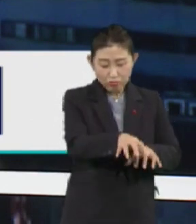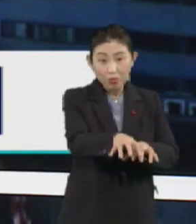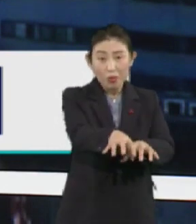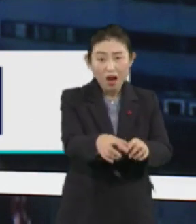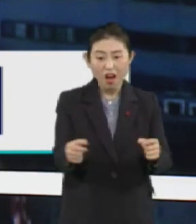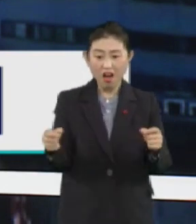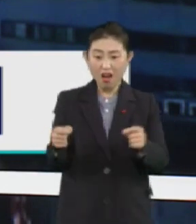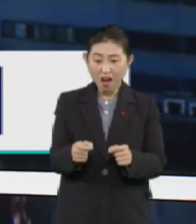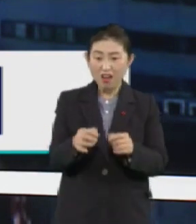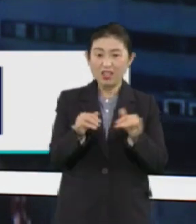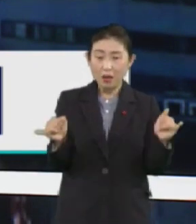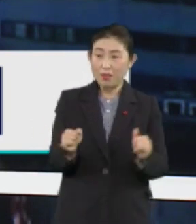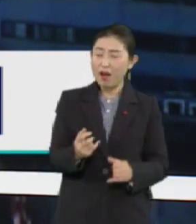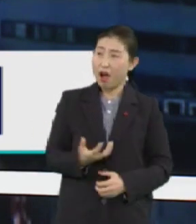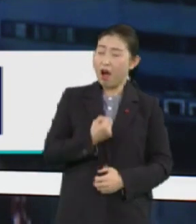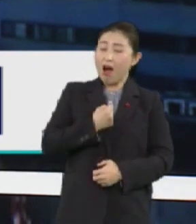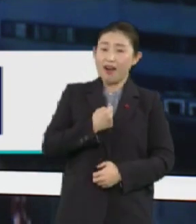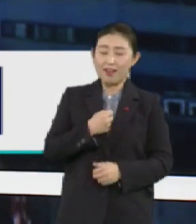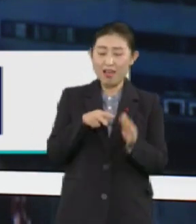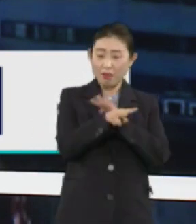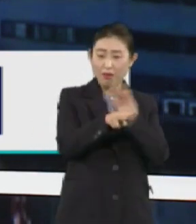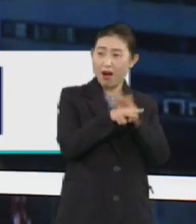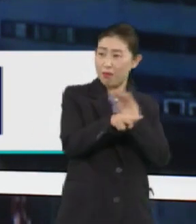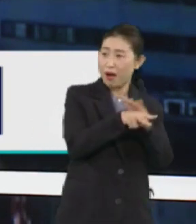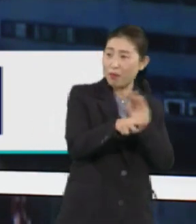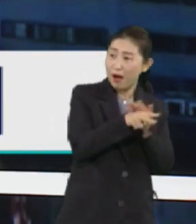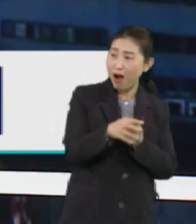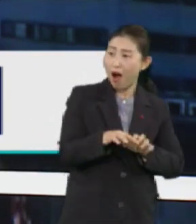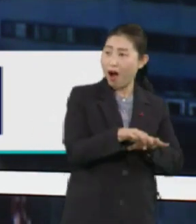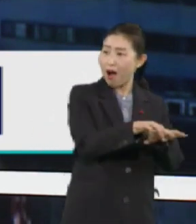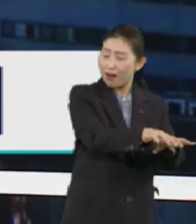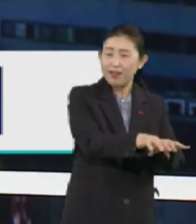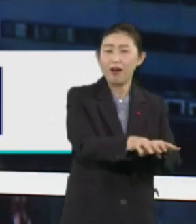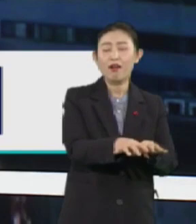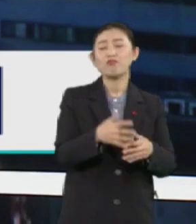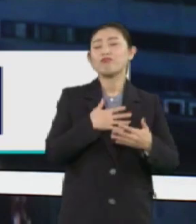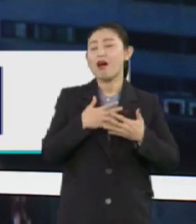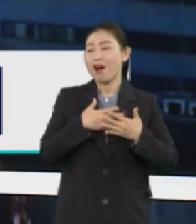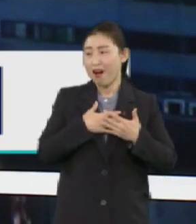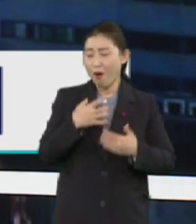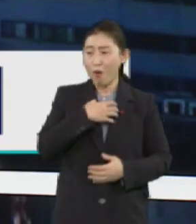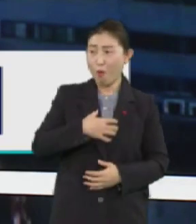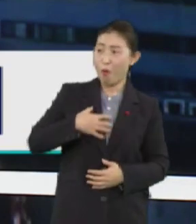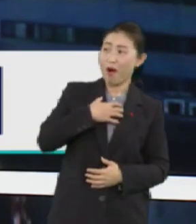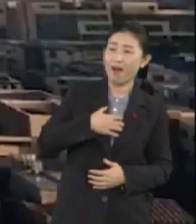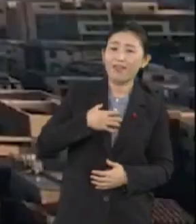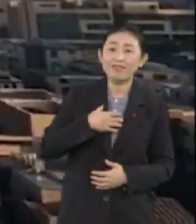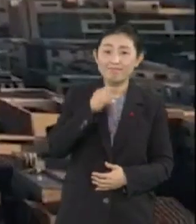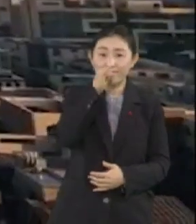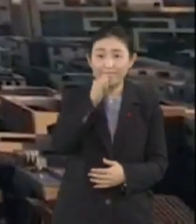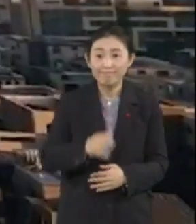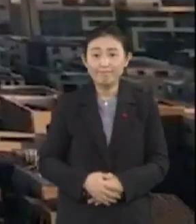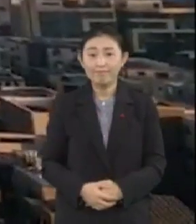있어 주민들이 대피하는 등 불안과 걱정도 컸습니다. 이어서 이선학 기자입니다.